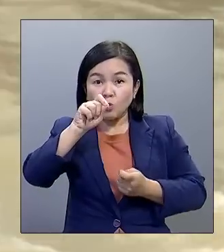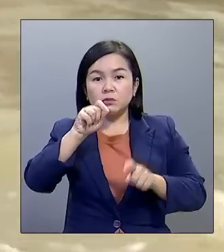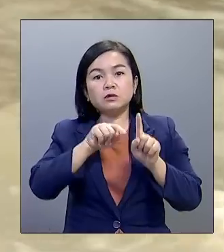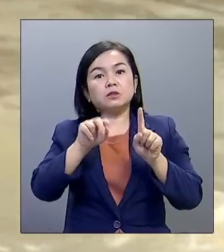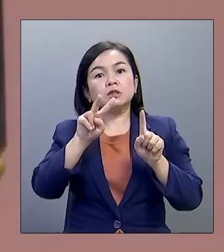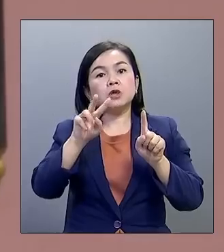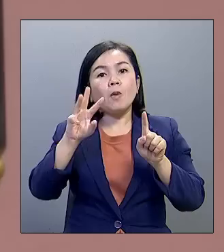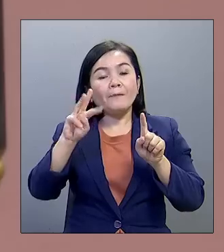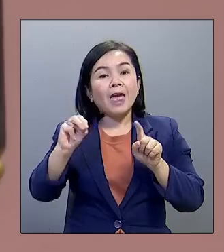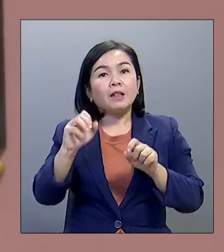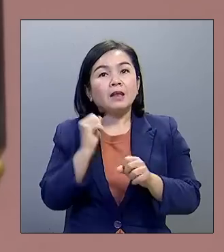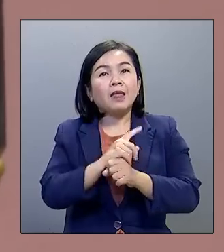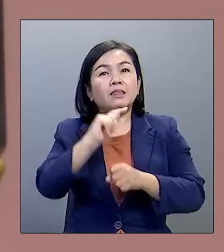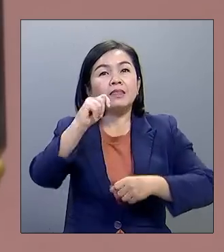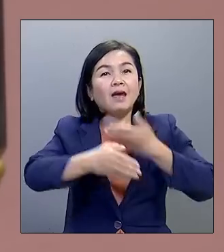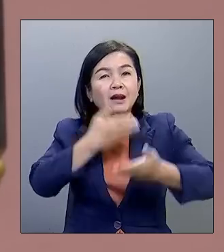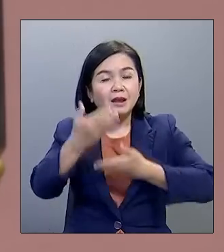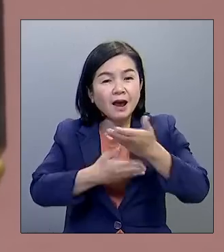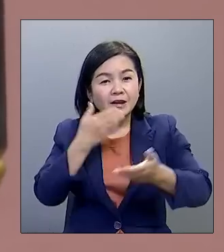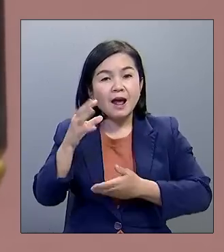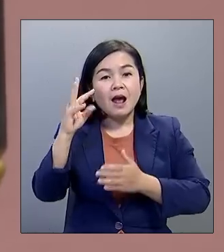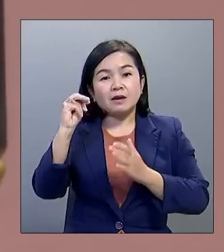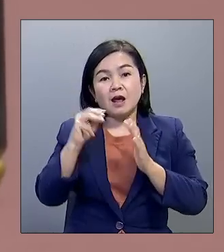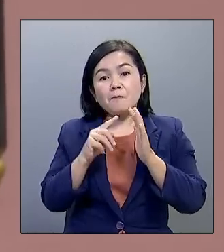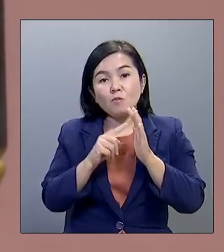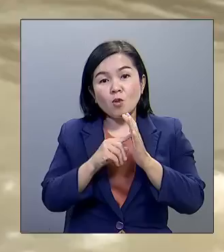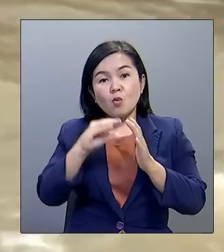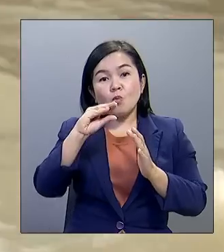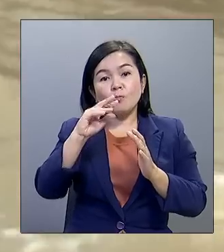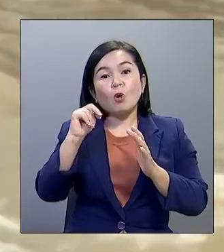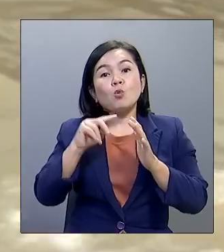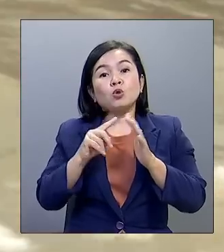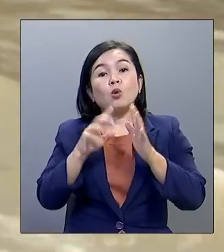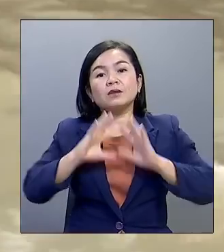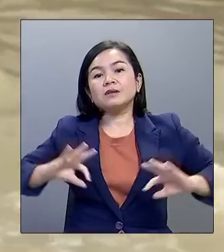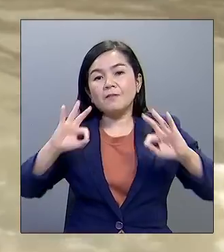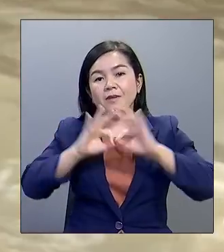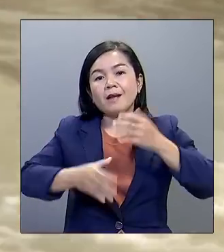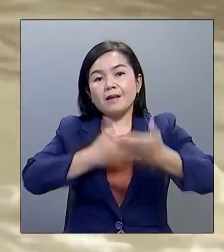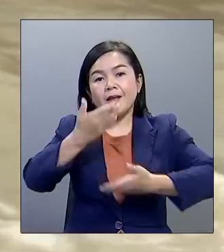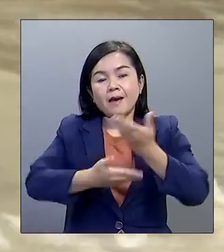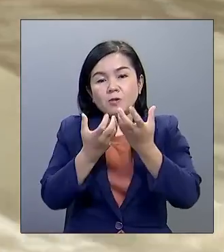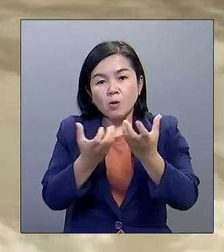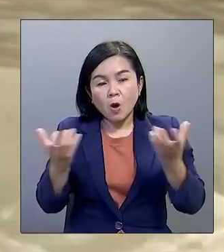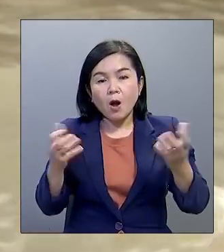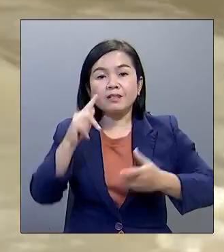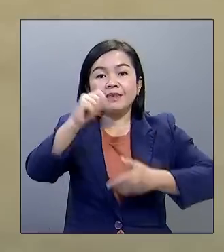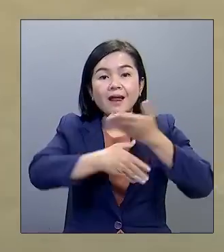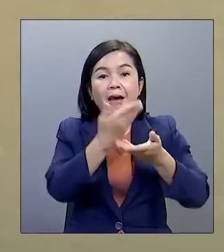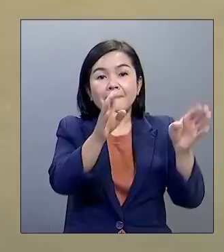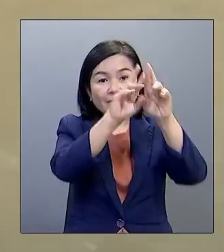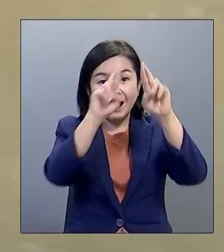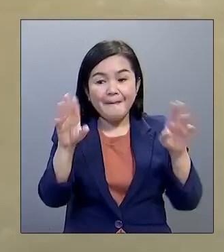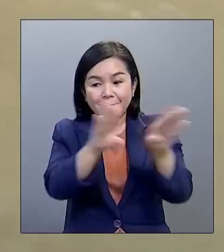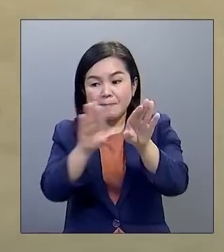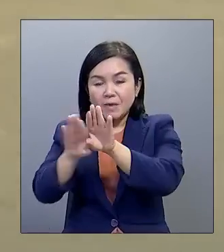ลาดมูโนอำเภอสุไหงโกลกจังหวัดนราธิวาสนะคะซึ่งเป็นย่านการค้าสำคัญทำให้ร้านค้าทุกแห่งในตลาดนั้นต้องปิดกิจการชั่ว